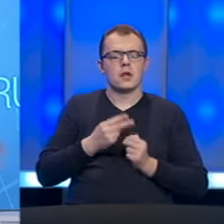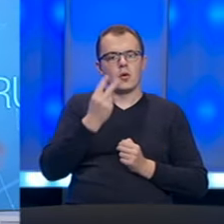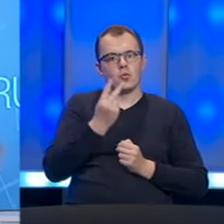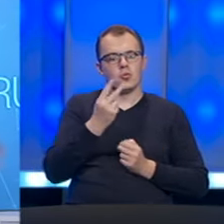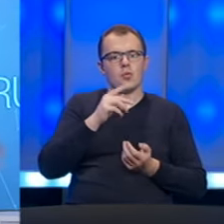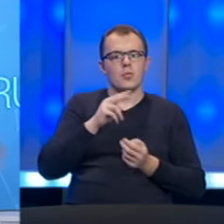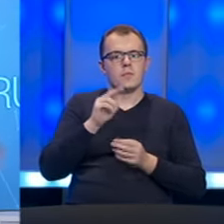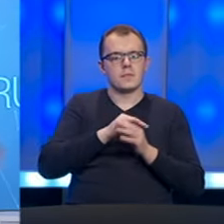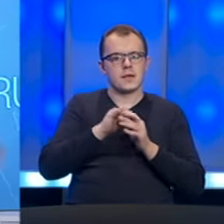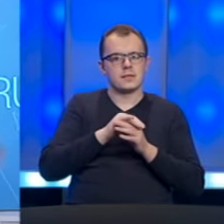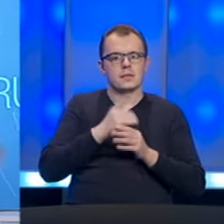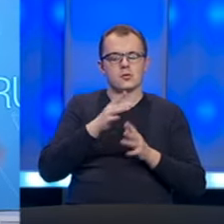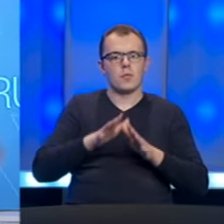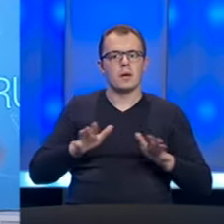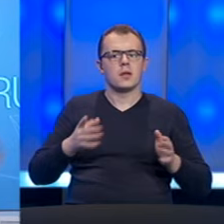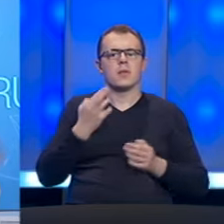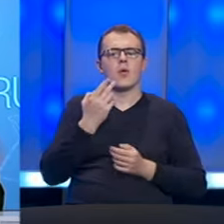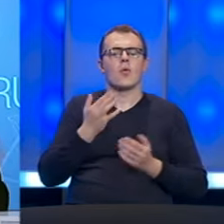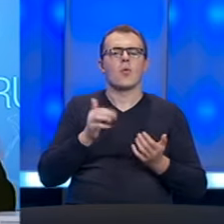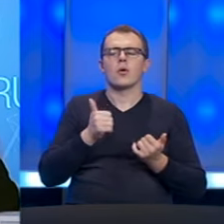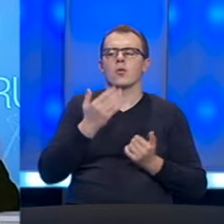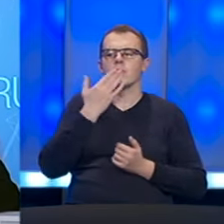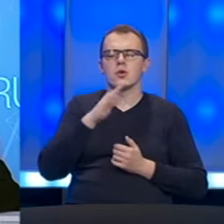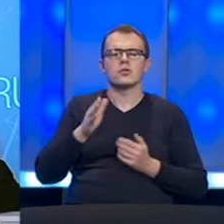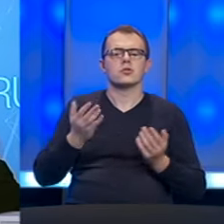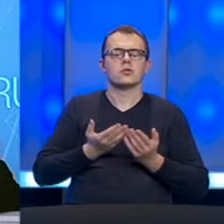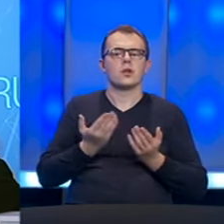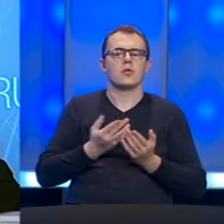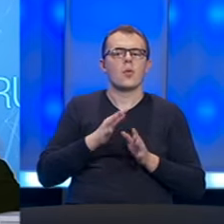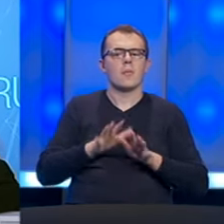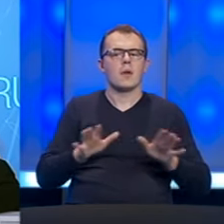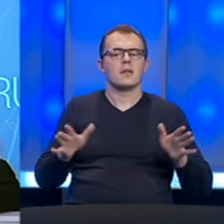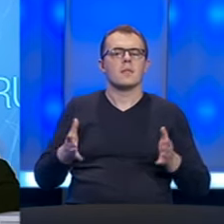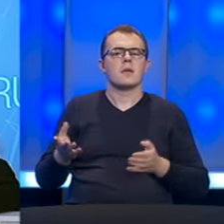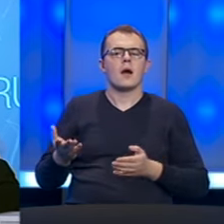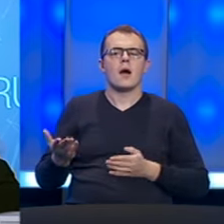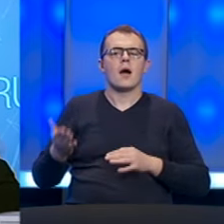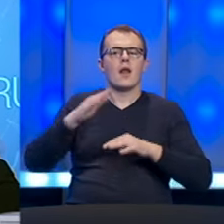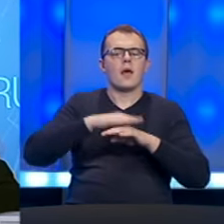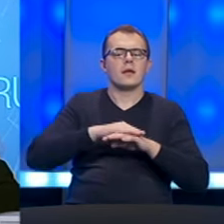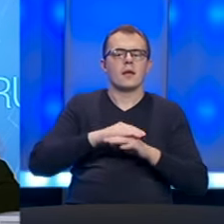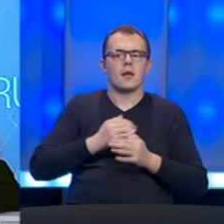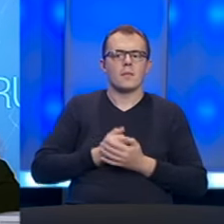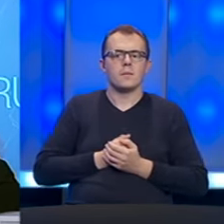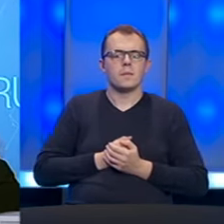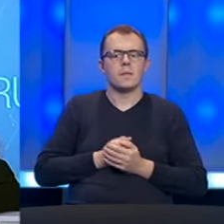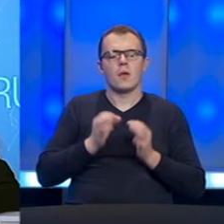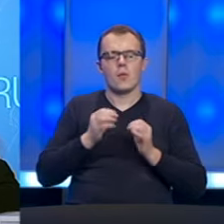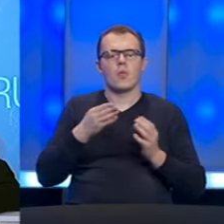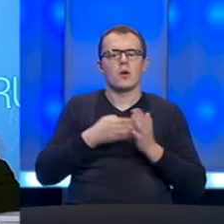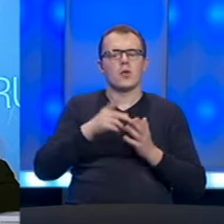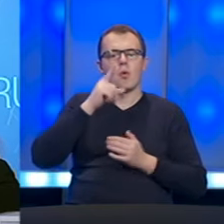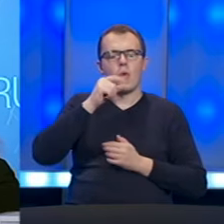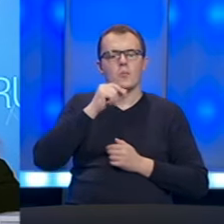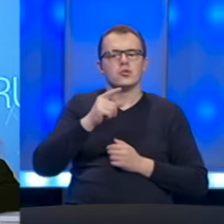drugom mjesecu pandemije. Koliku je štetu pandemija nanijela, tako da kažemo, konkretno